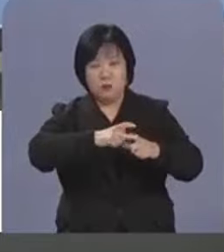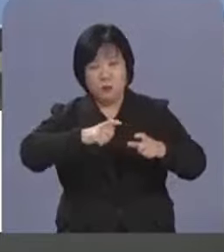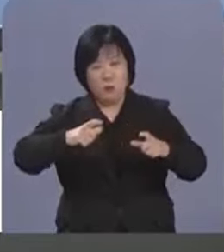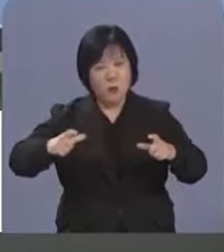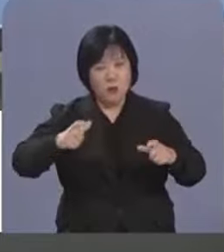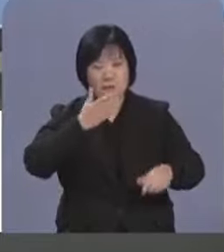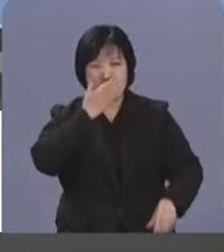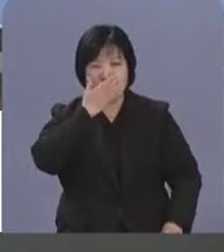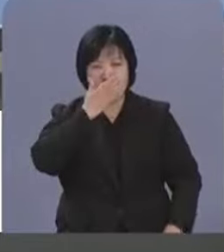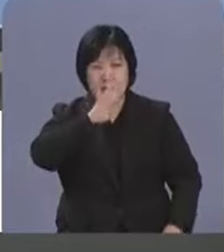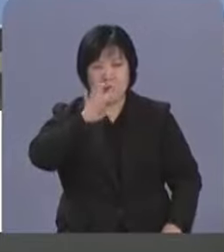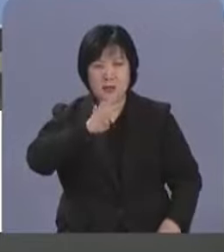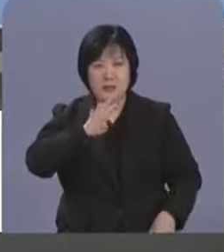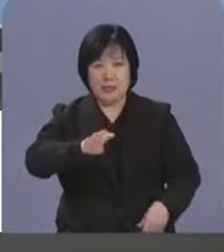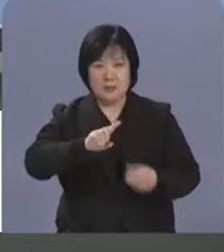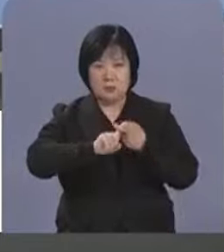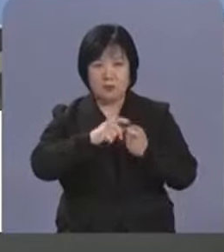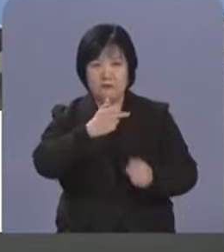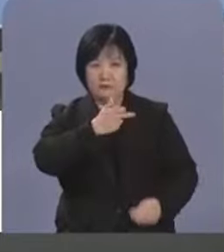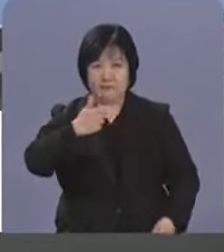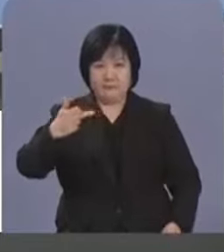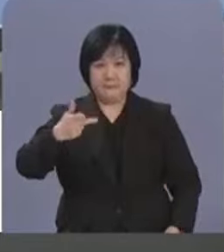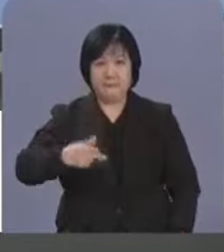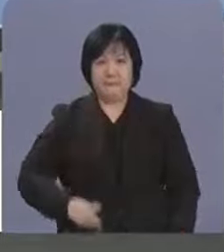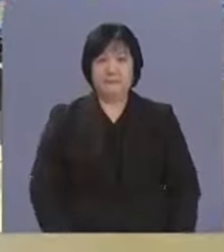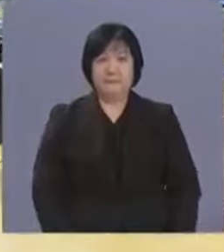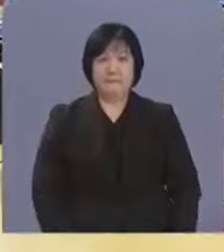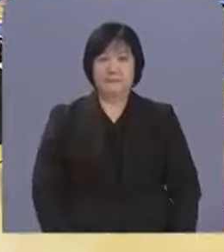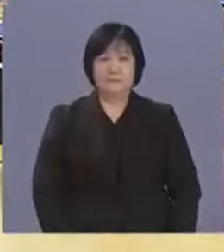주목됩니다. 김아른 기자의 보도입니다.